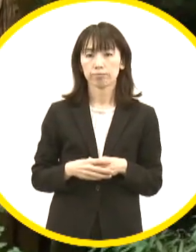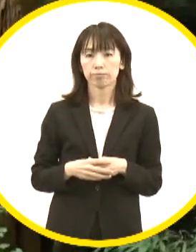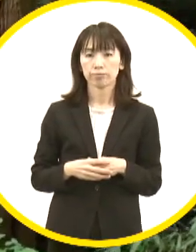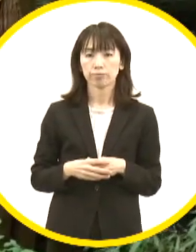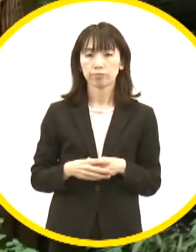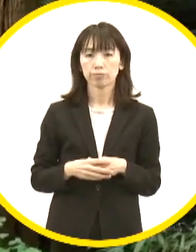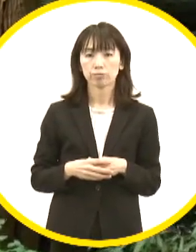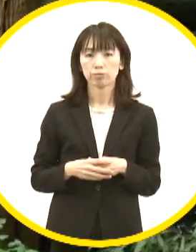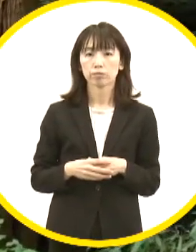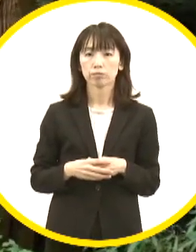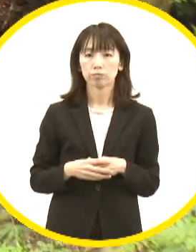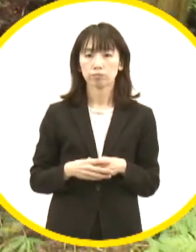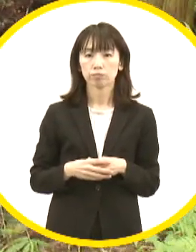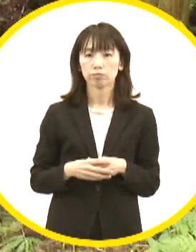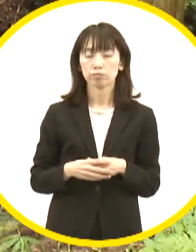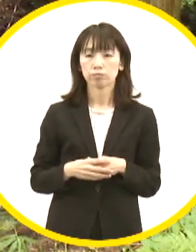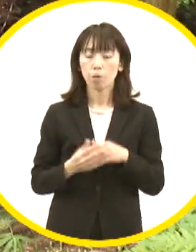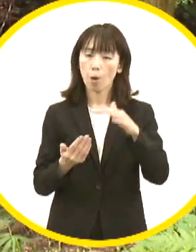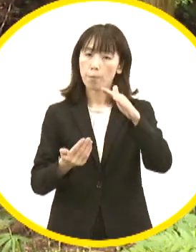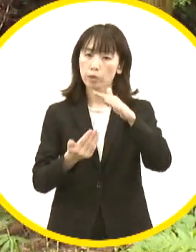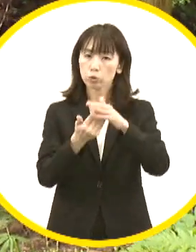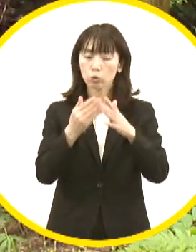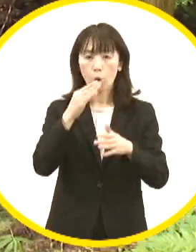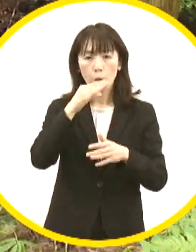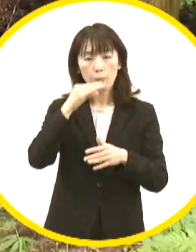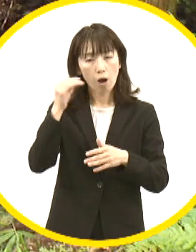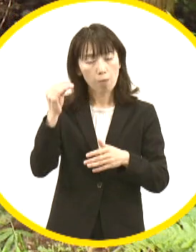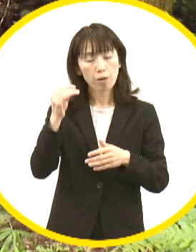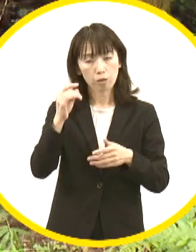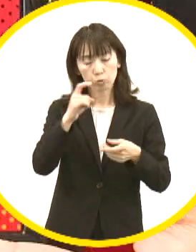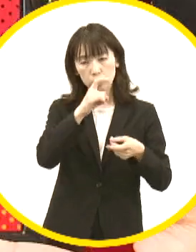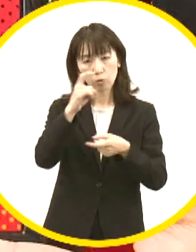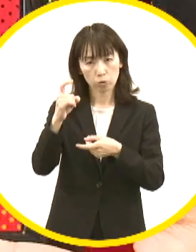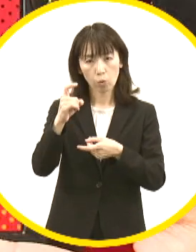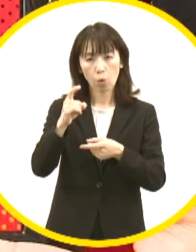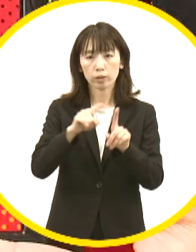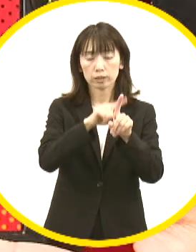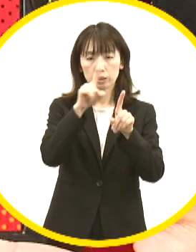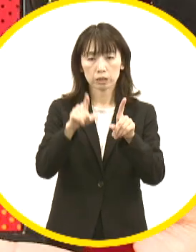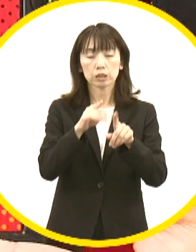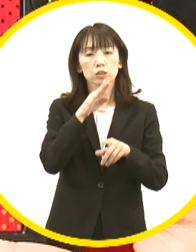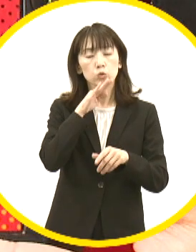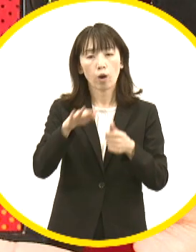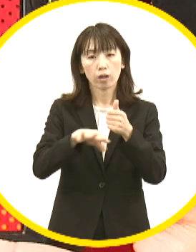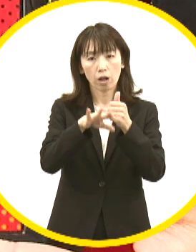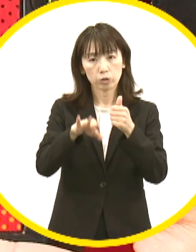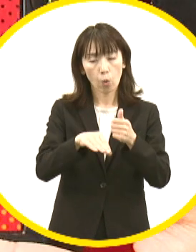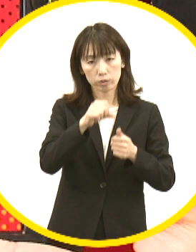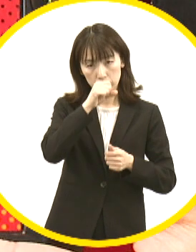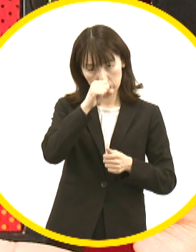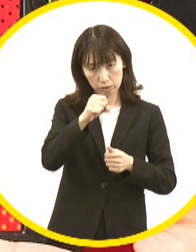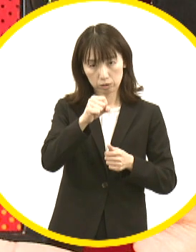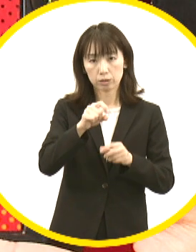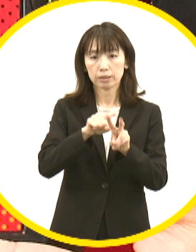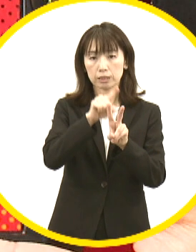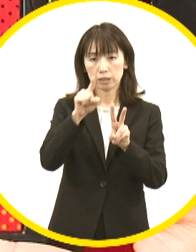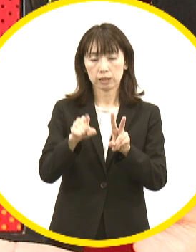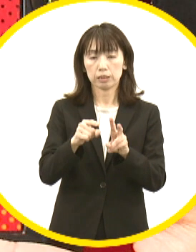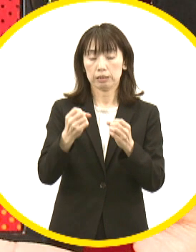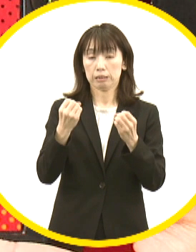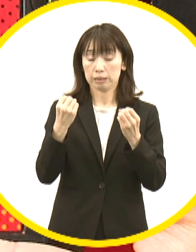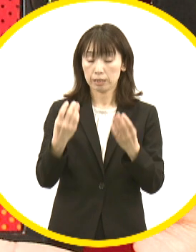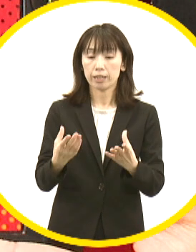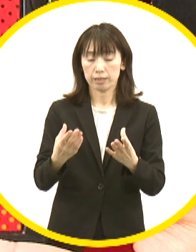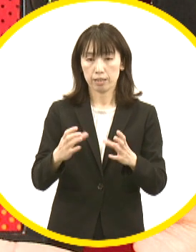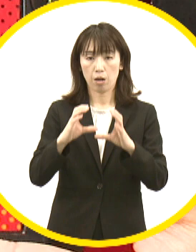おなんだこれ。 ベストマーベラスキーワード。1実は環境にいい、2